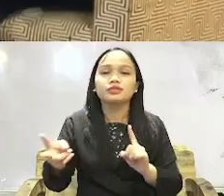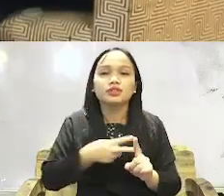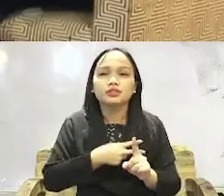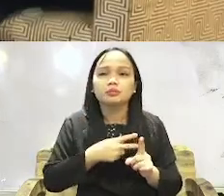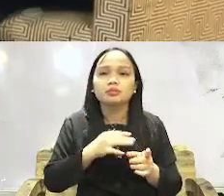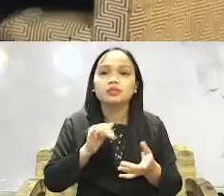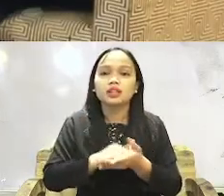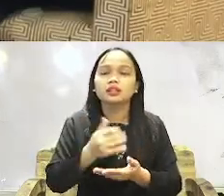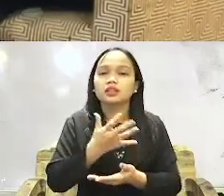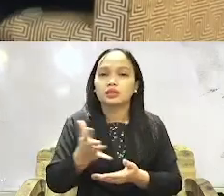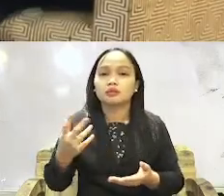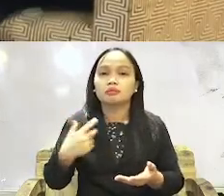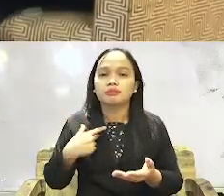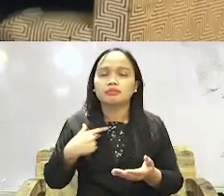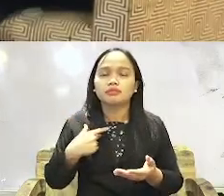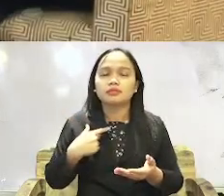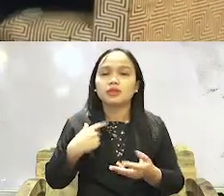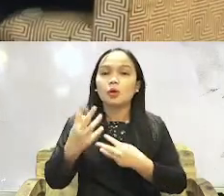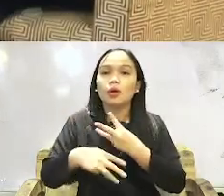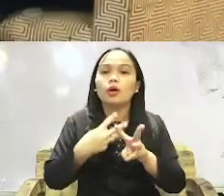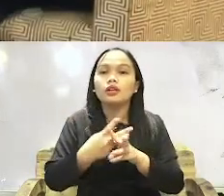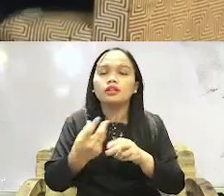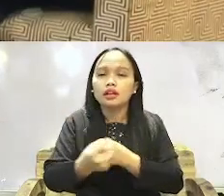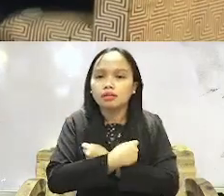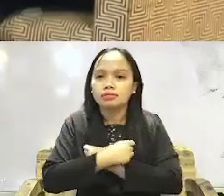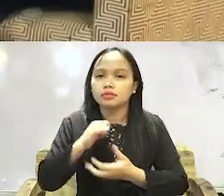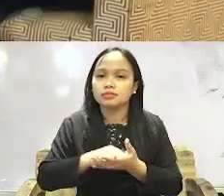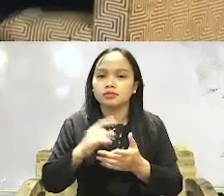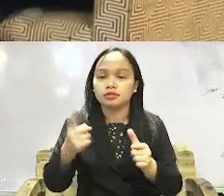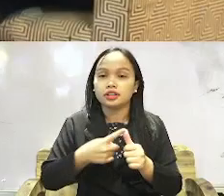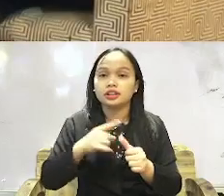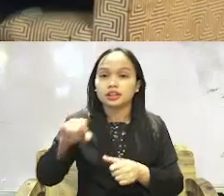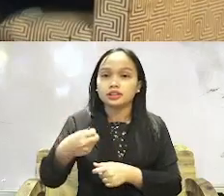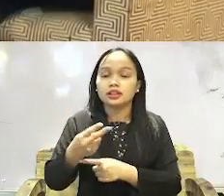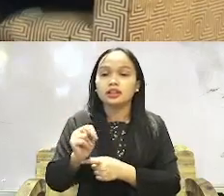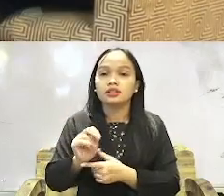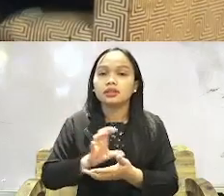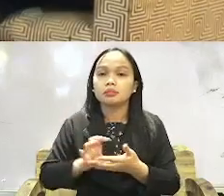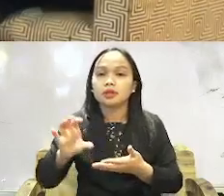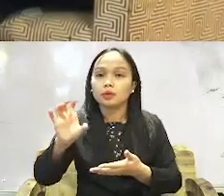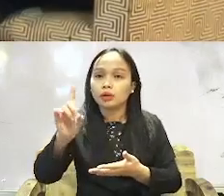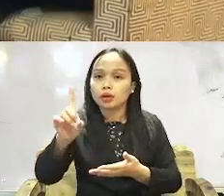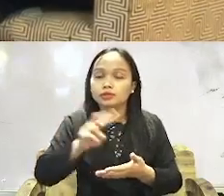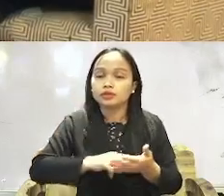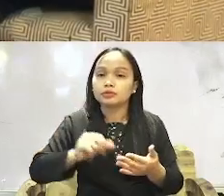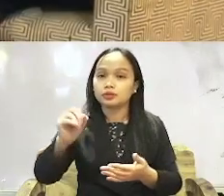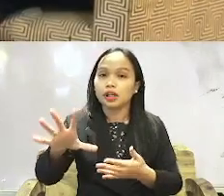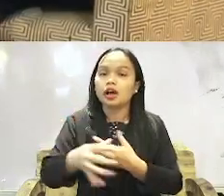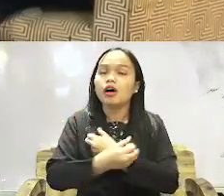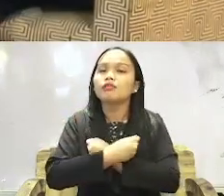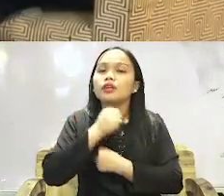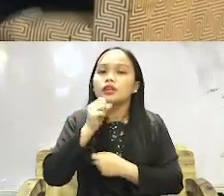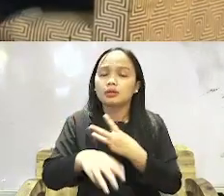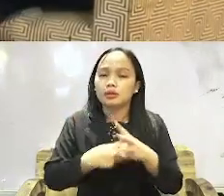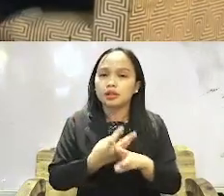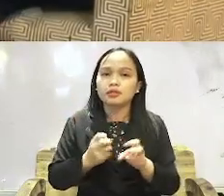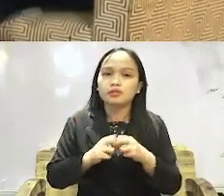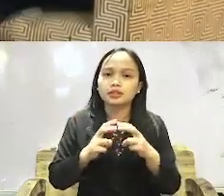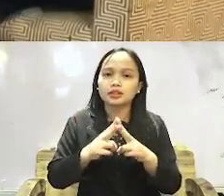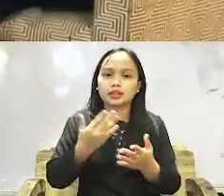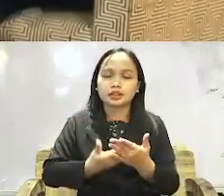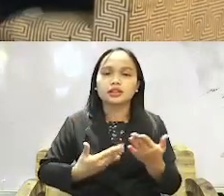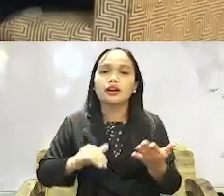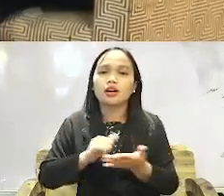you into worldly love na binasa natin, na ginamit ko sa 1 John chapter 1 verse 15 na binasa mo, love not the world, neither the things that are in the